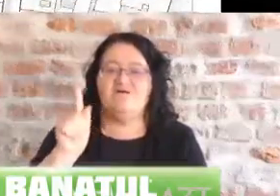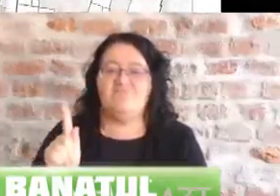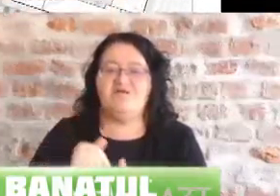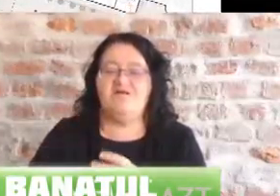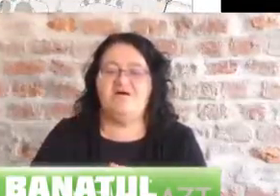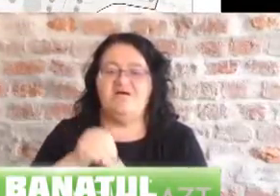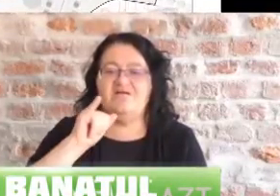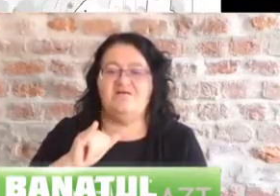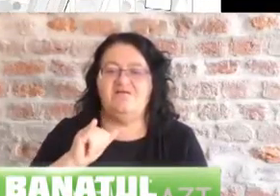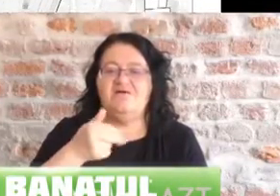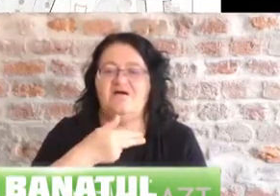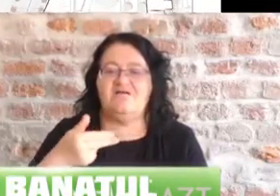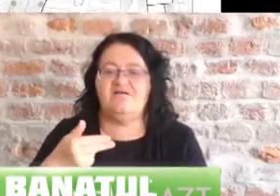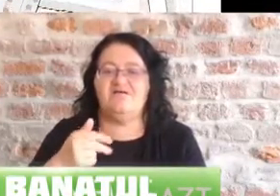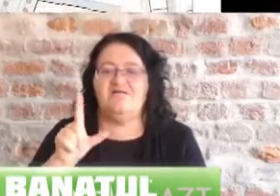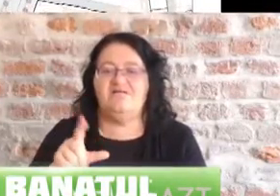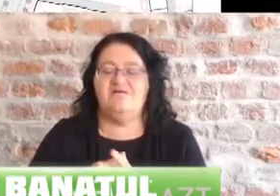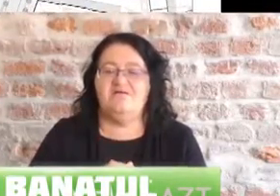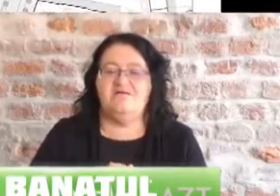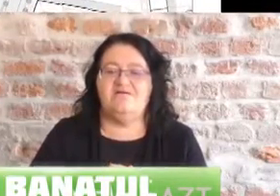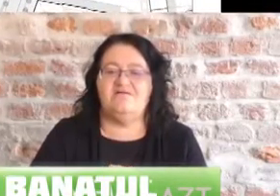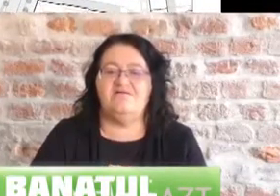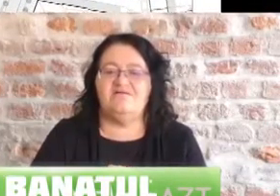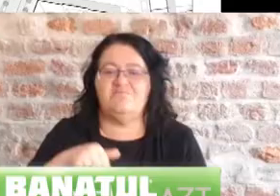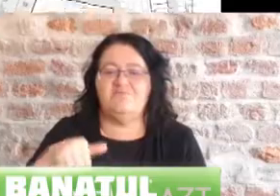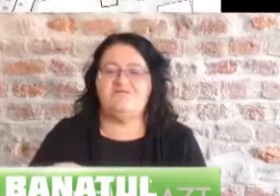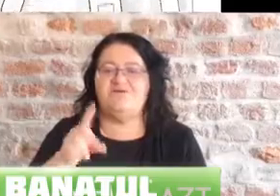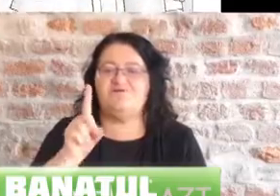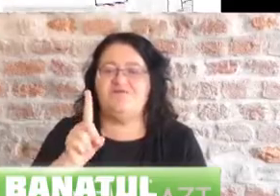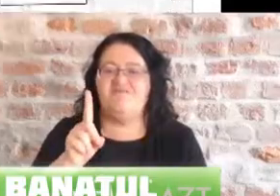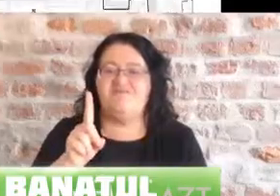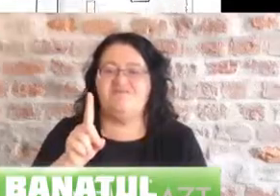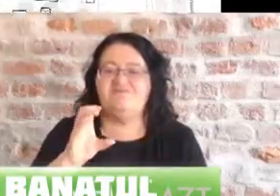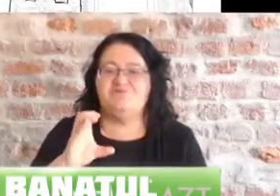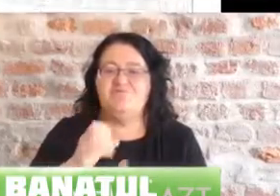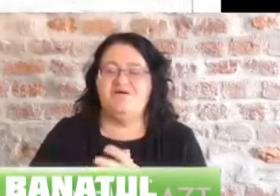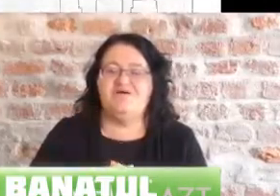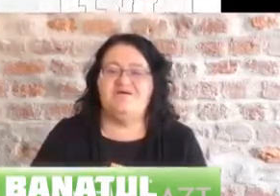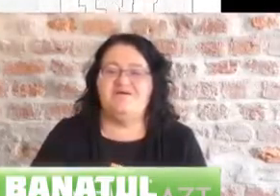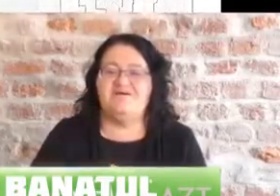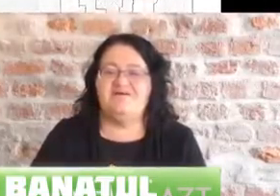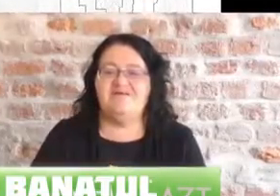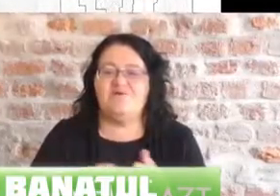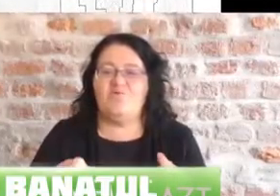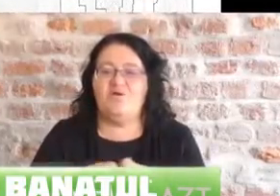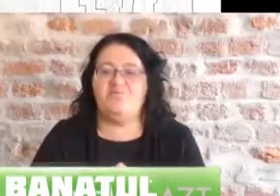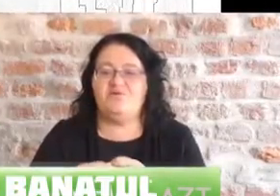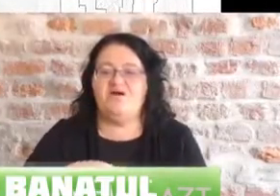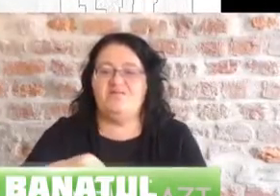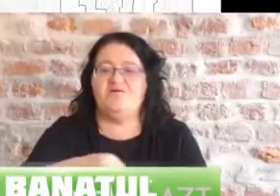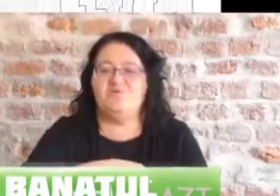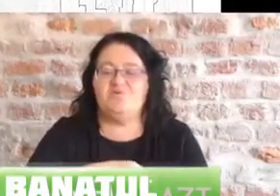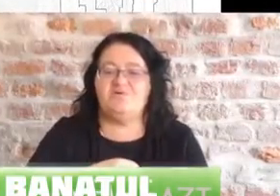Gabriela, Ilieș Hanah Lila, Meza Roș David Ceaba, colaboratori